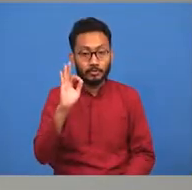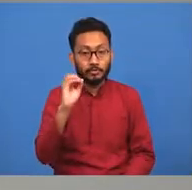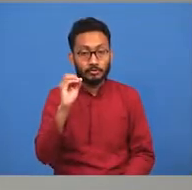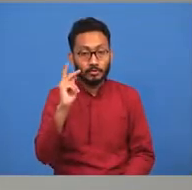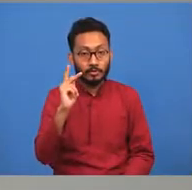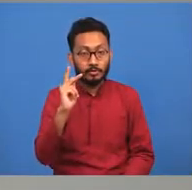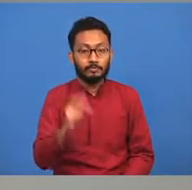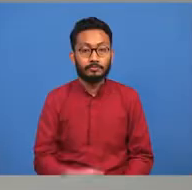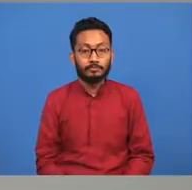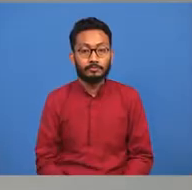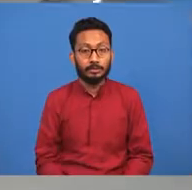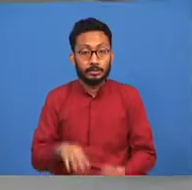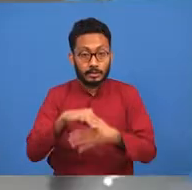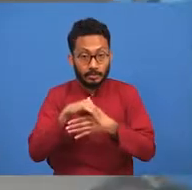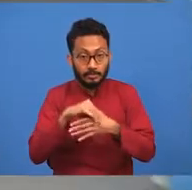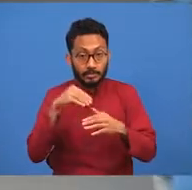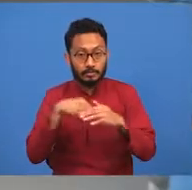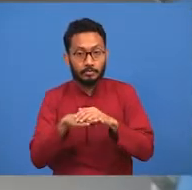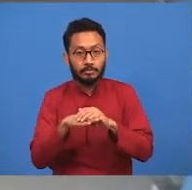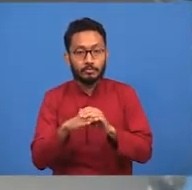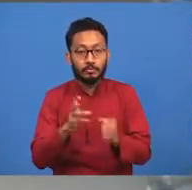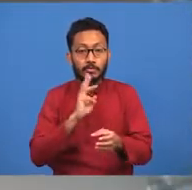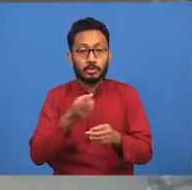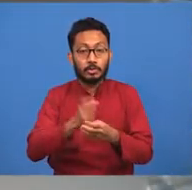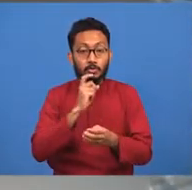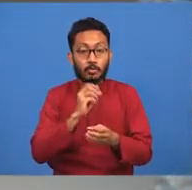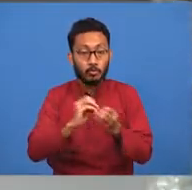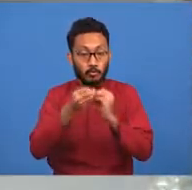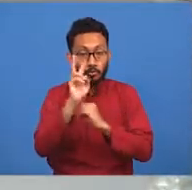padu diisi dalam cawan polistrina kedua.